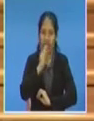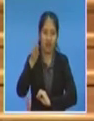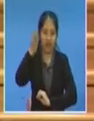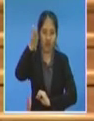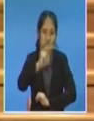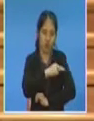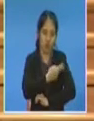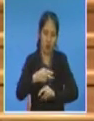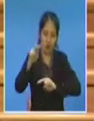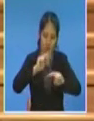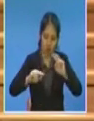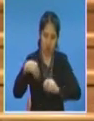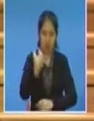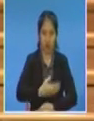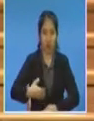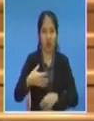ติดสังคม